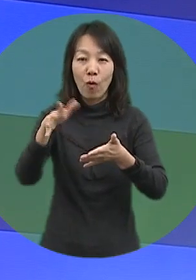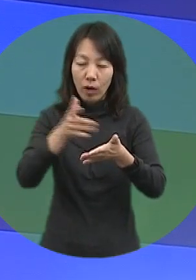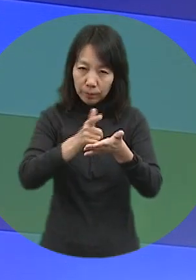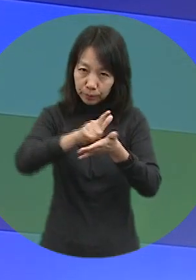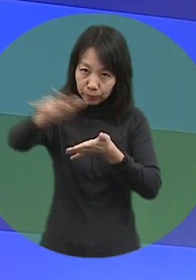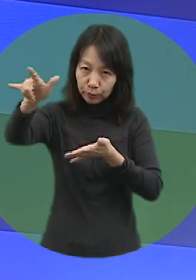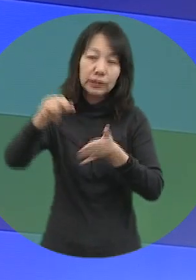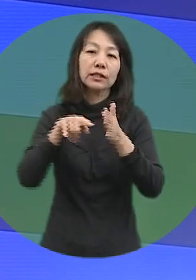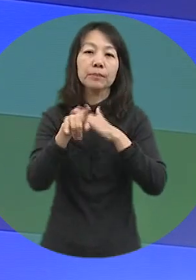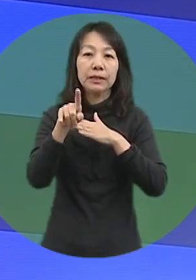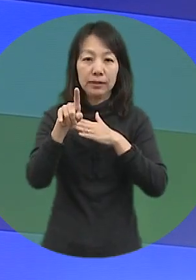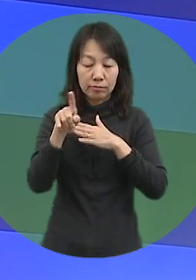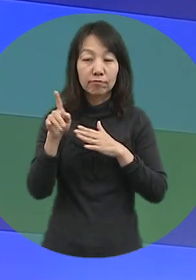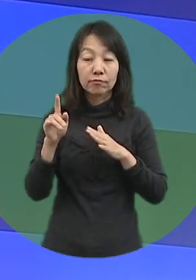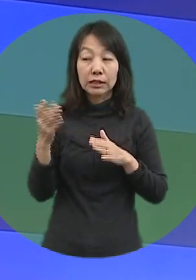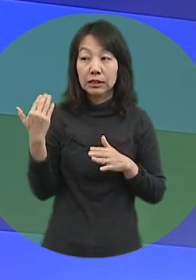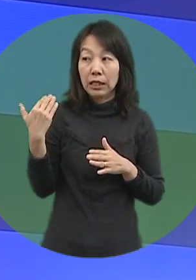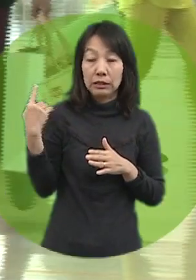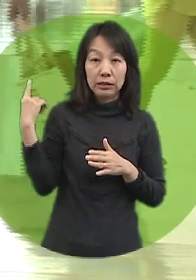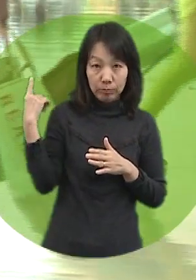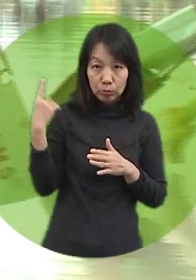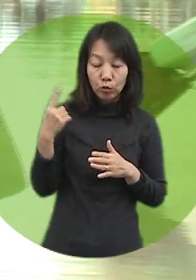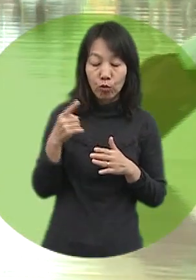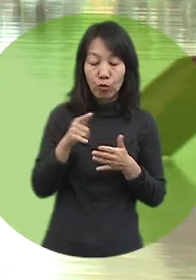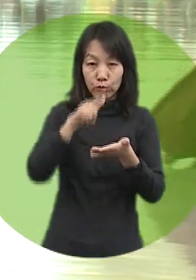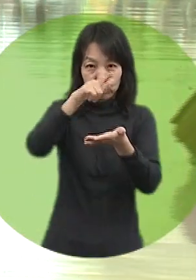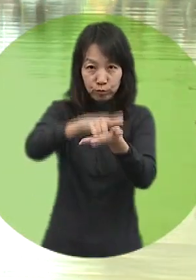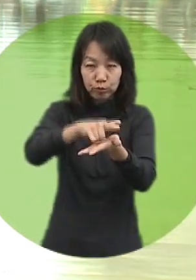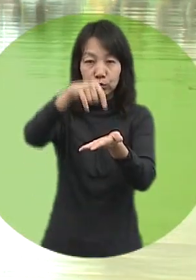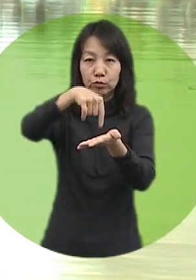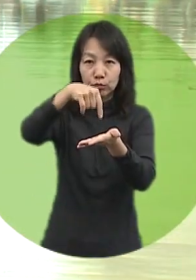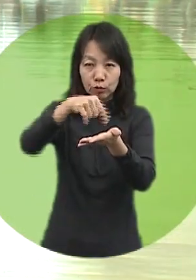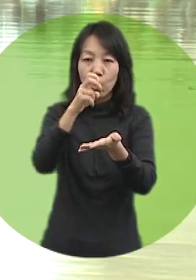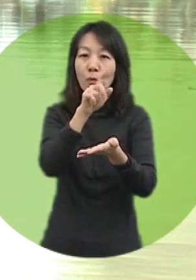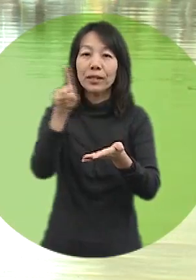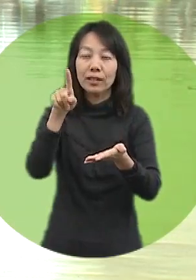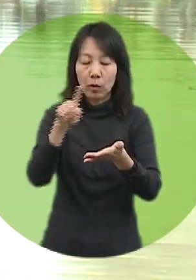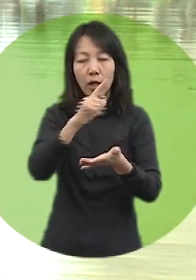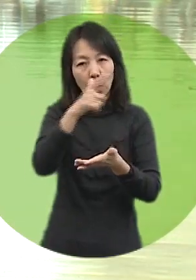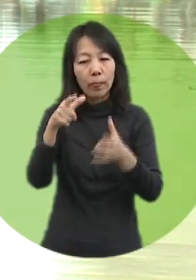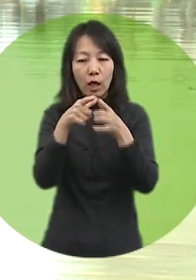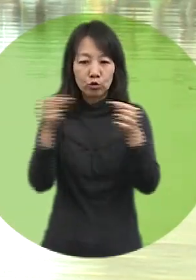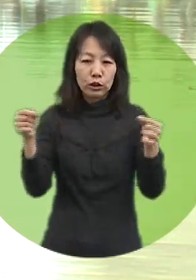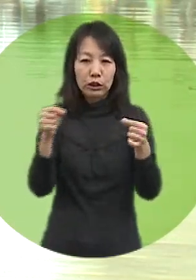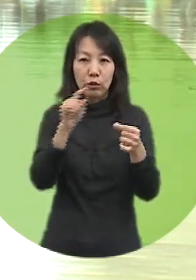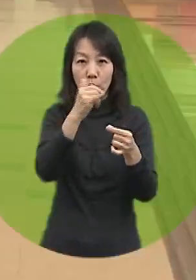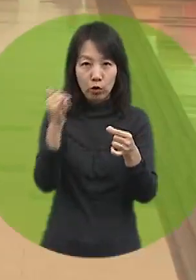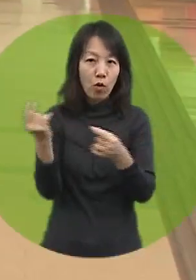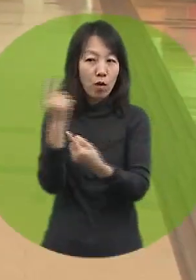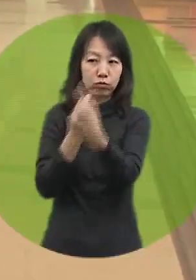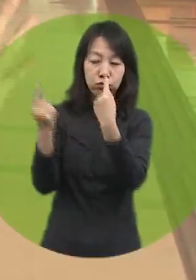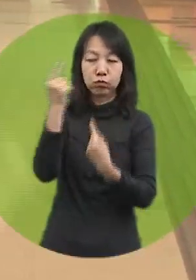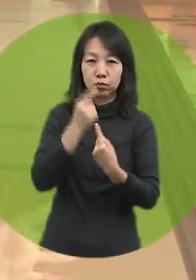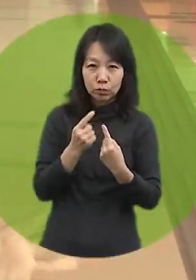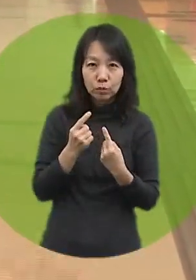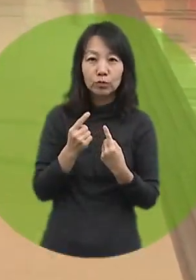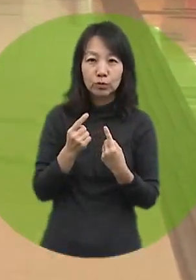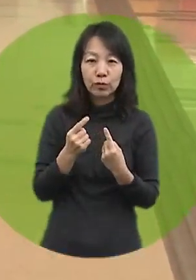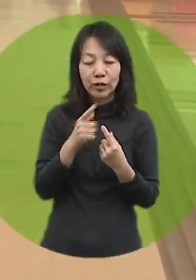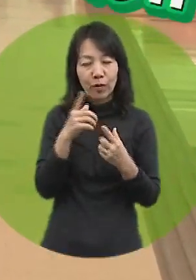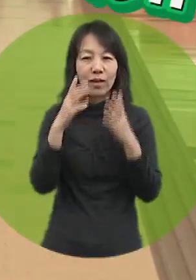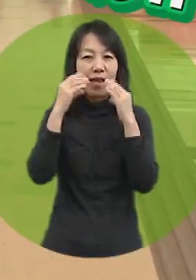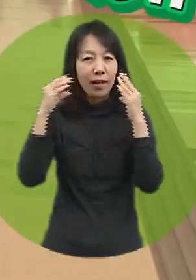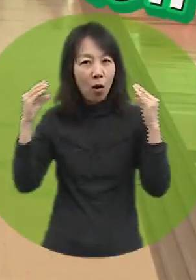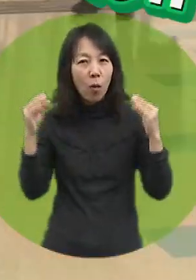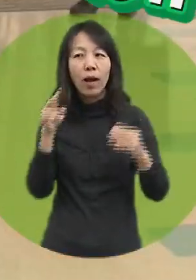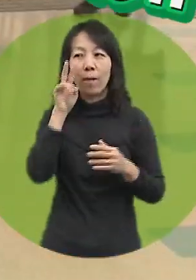。先ほどからここの到着ロビーには様々な国の方が降り立っています。多くの笑顔が見